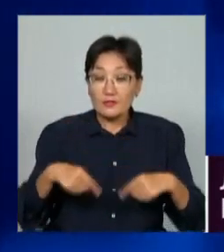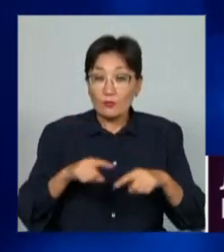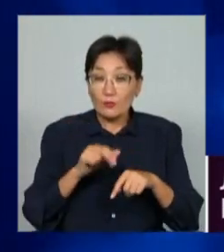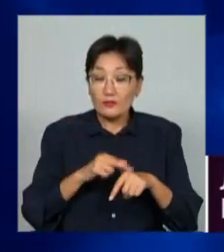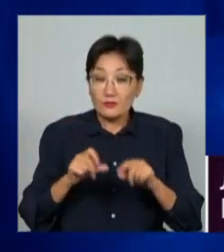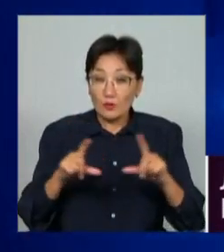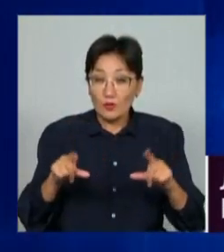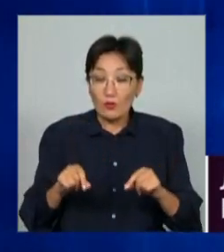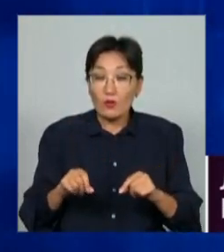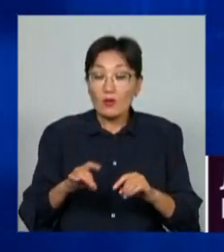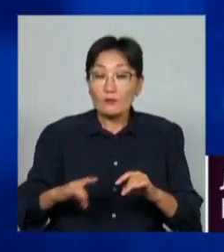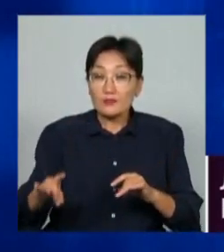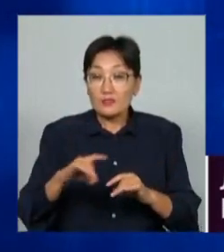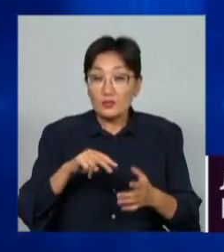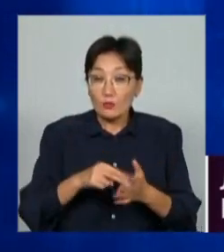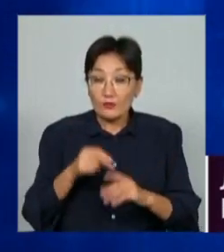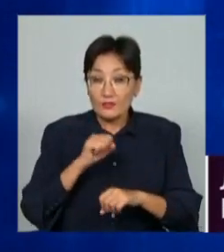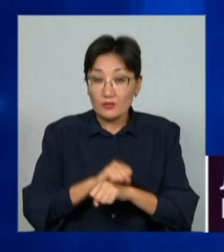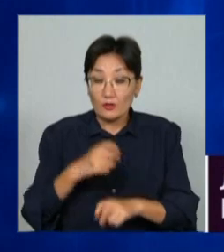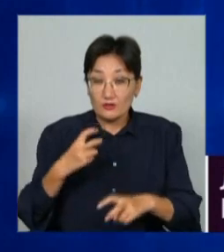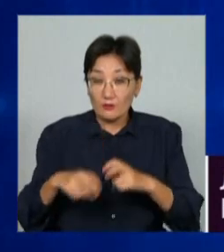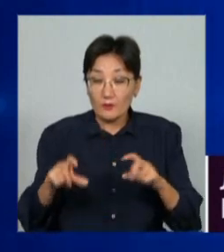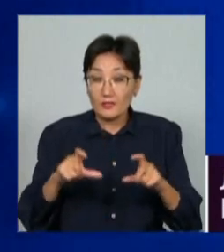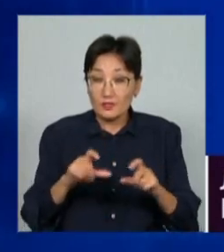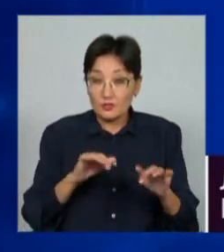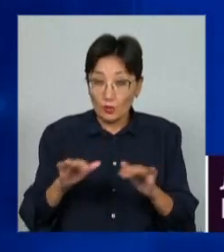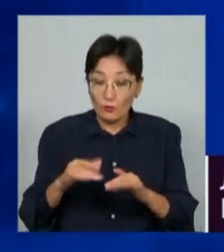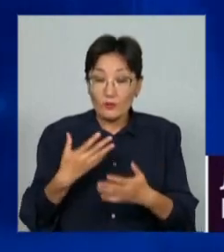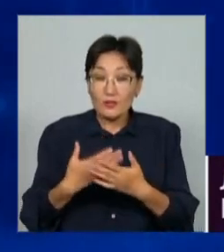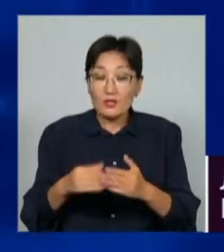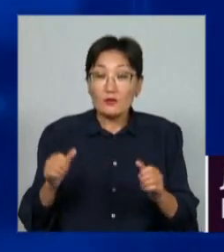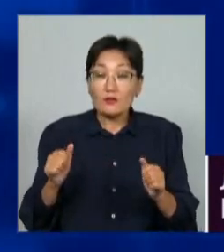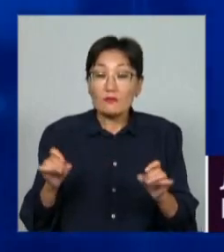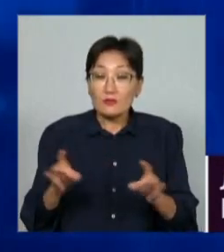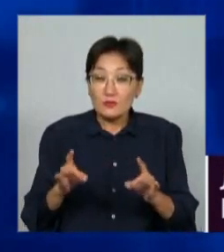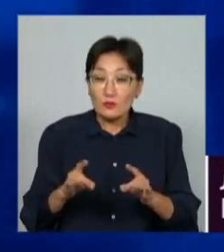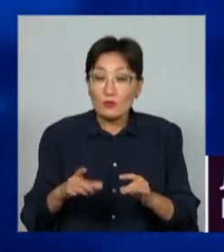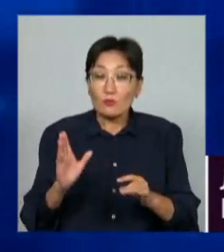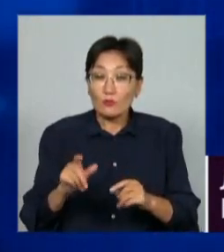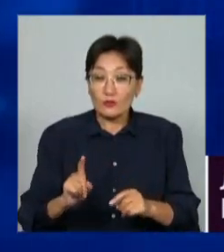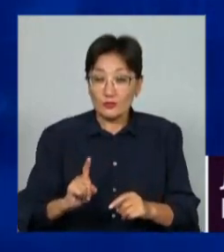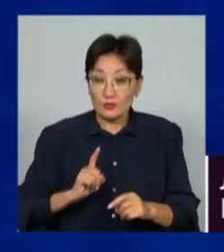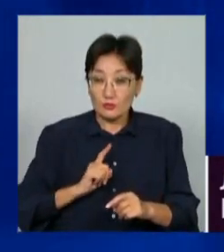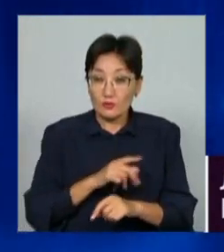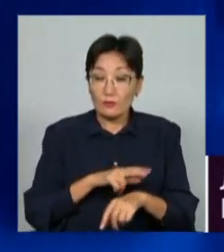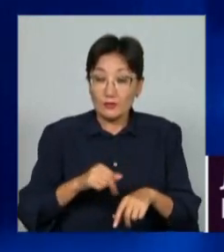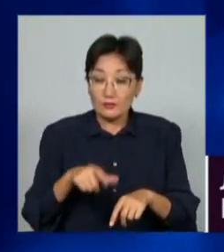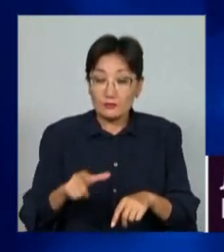полиции Панфиловского района, в целях пресечения нарушения карантинных мер около кафе и ресторанов будут дежурить